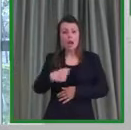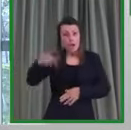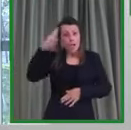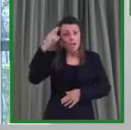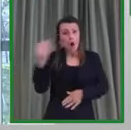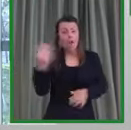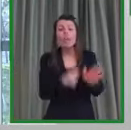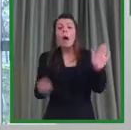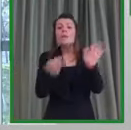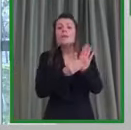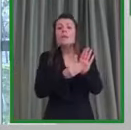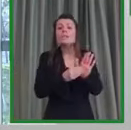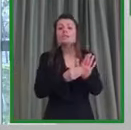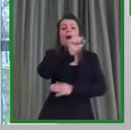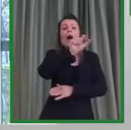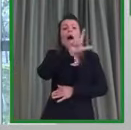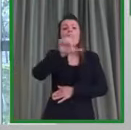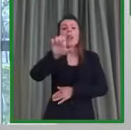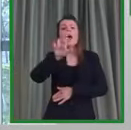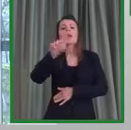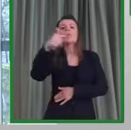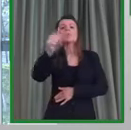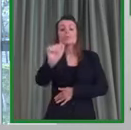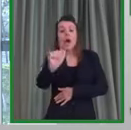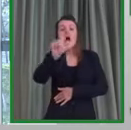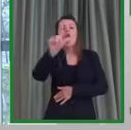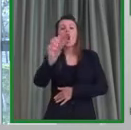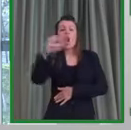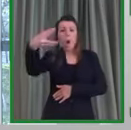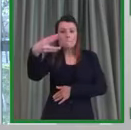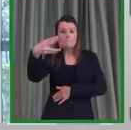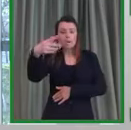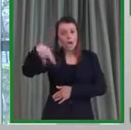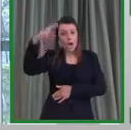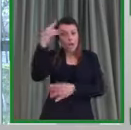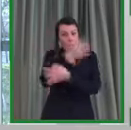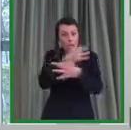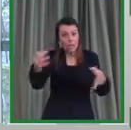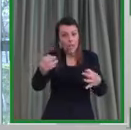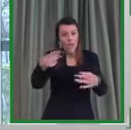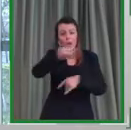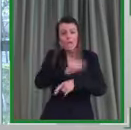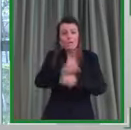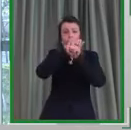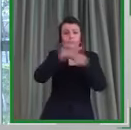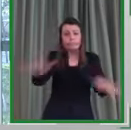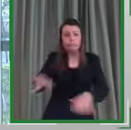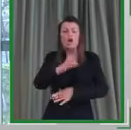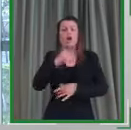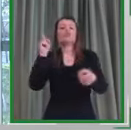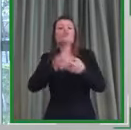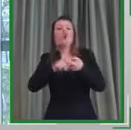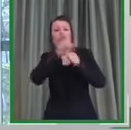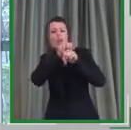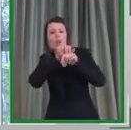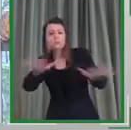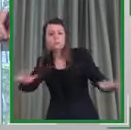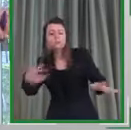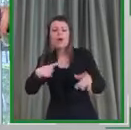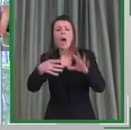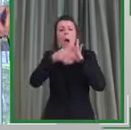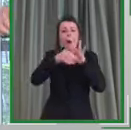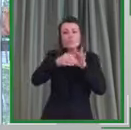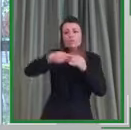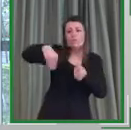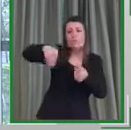e condividetela usate i social mandata dai vostri amici è molto importante scarichiamo questa